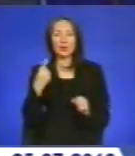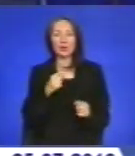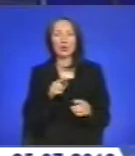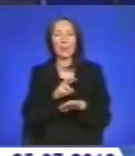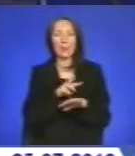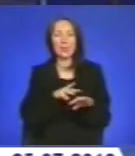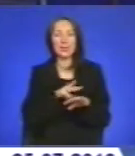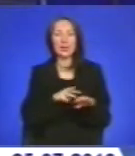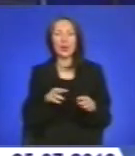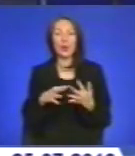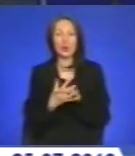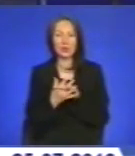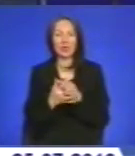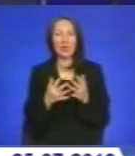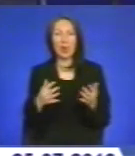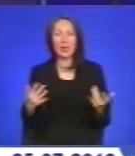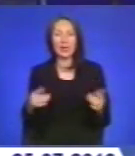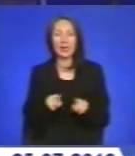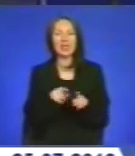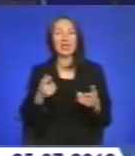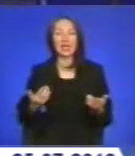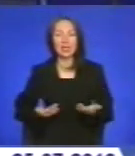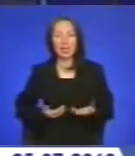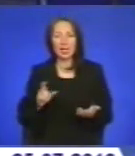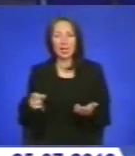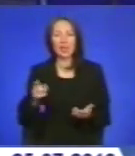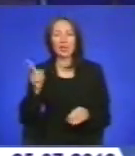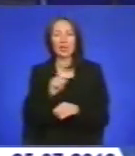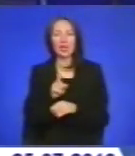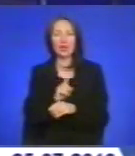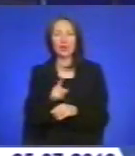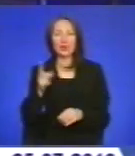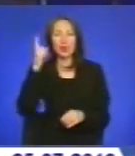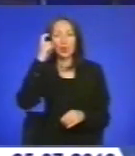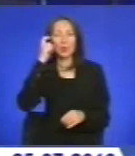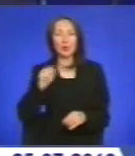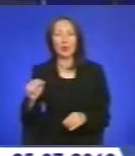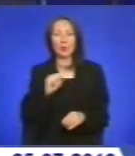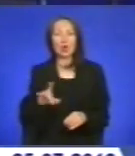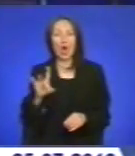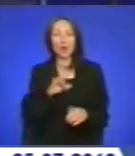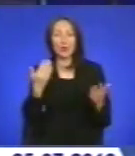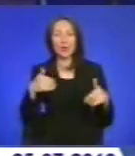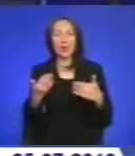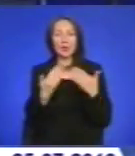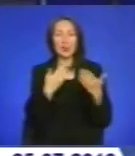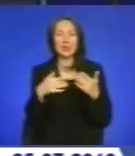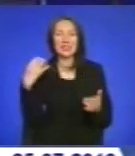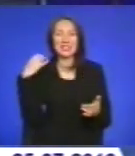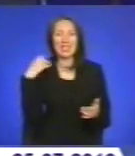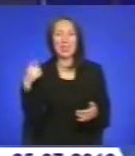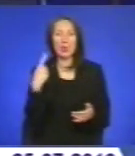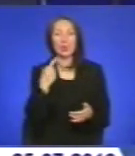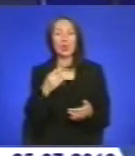пунктах. Так, жителі Тернополя, Чортківського та Теребовлянського районів уже поспілкувалися з начальником обласної міліції